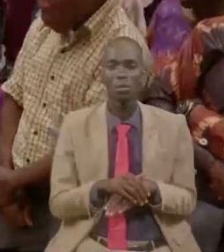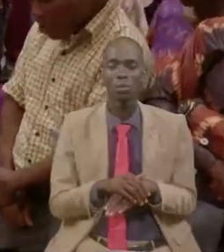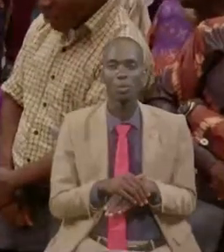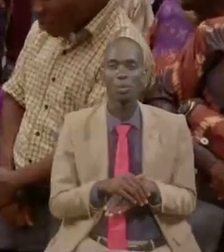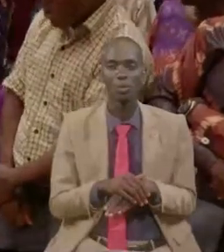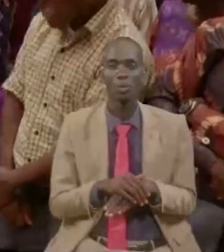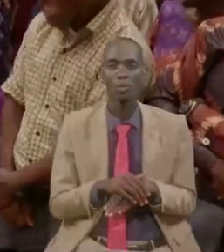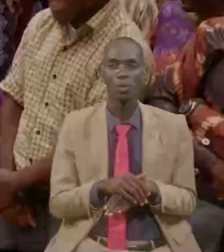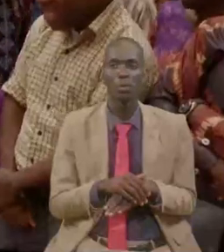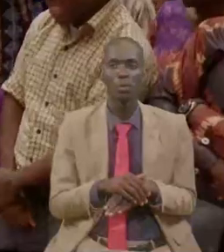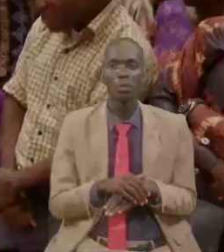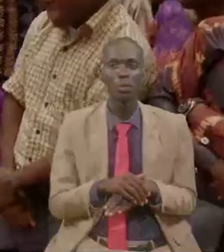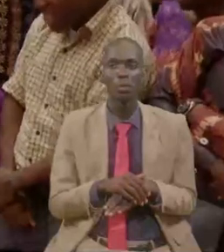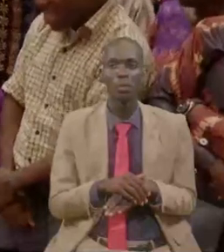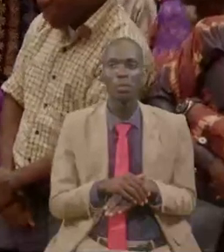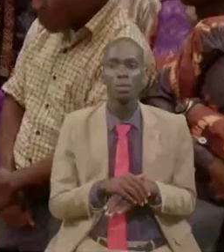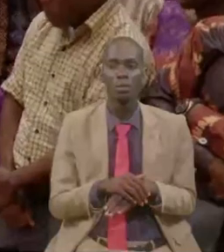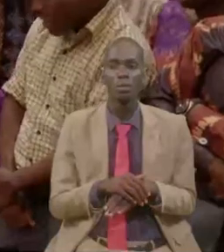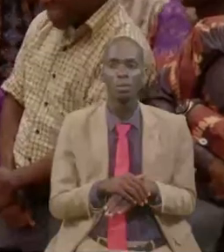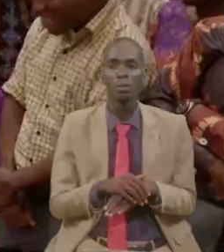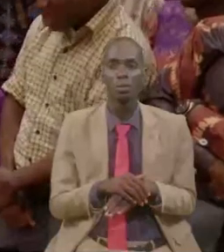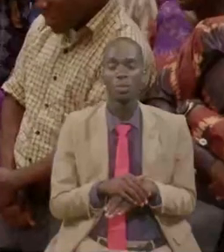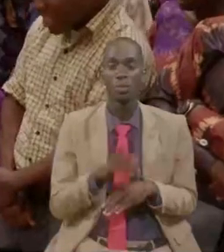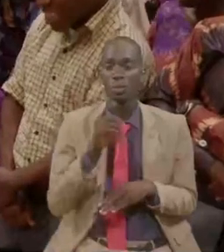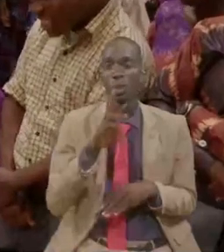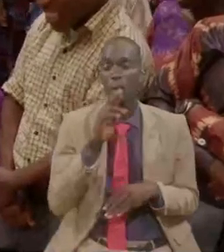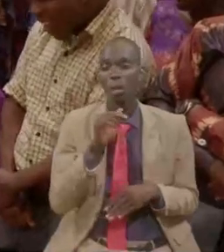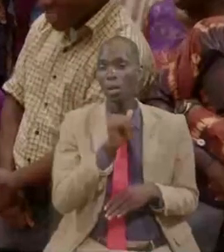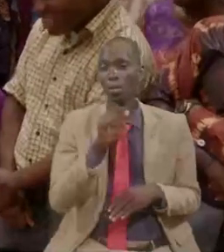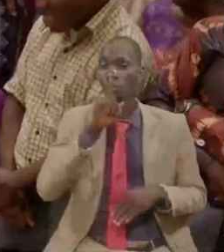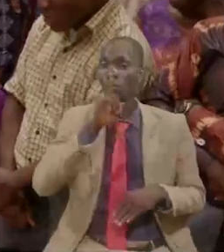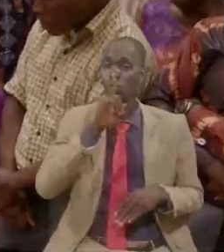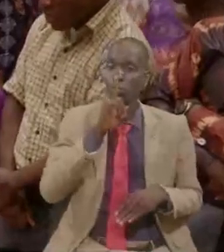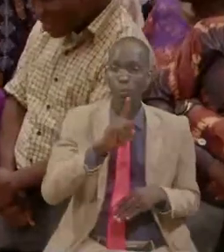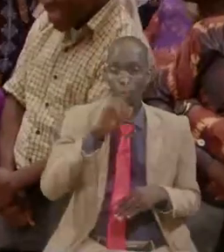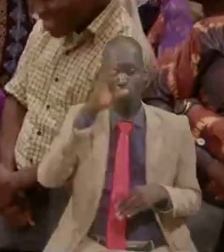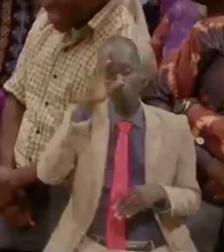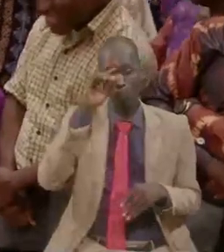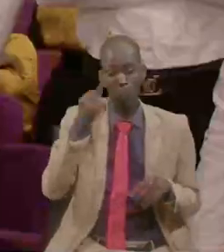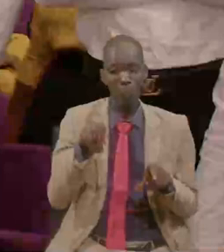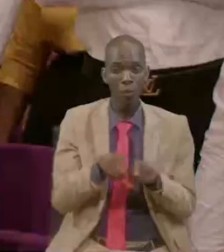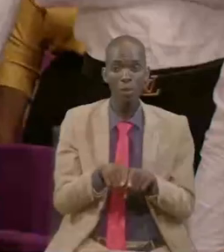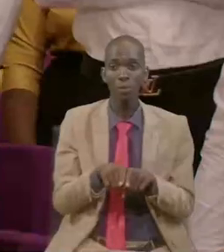concentration sur les frères en la foi. Si vous êtes un vrai frère,